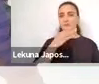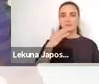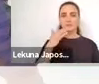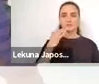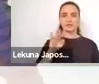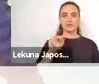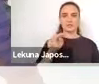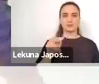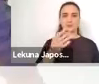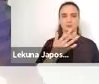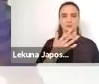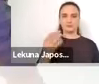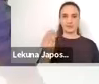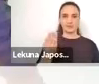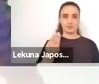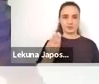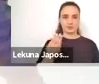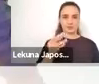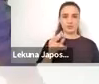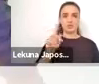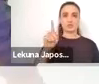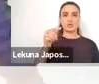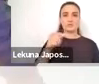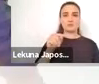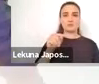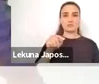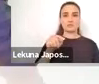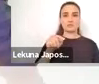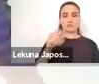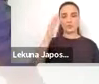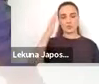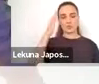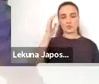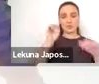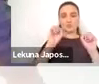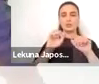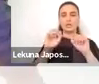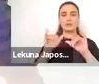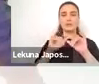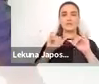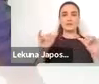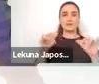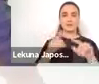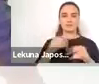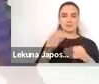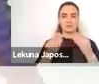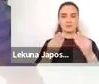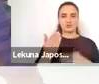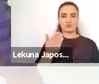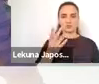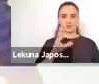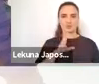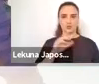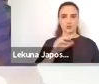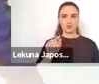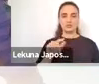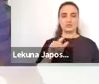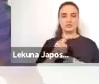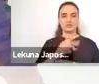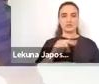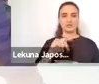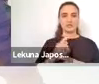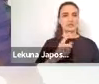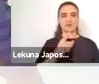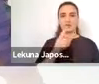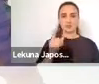ტიპის თამაში არსებობს და შესაბამისად აი ამ უნარების განვითარება სწორედ ამ თამაშის პრინციპით უნდა მოხდეს და ისევ